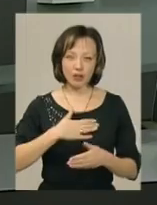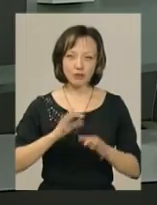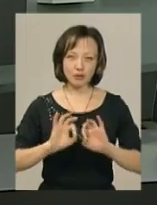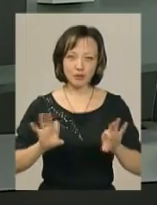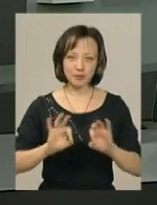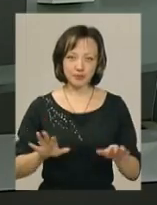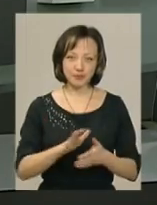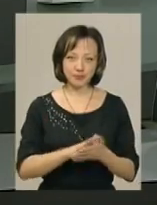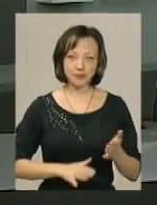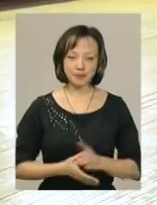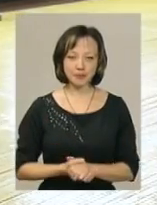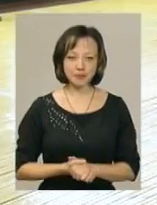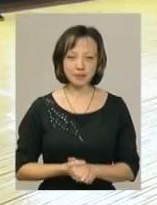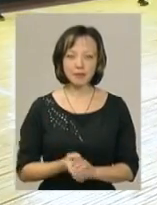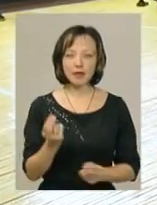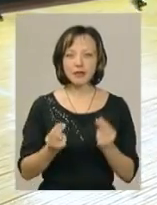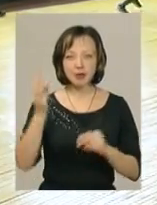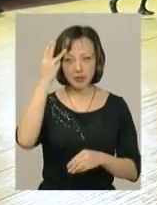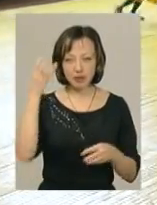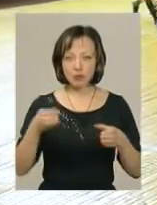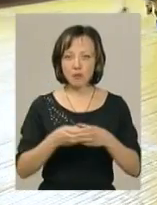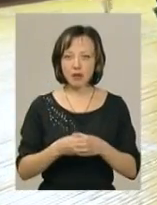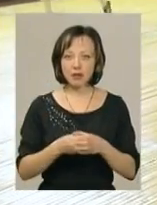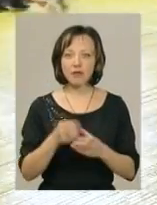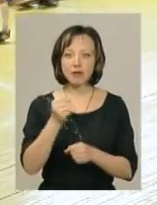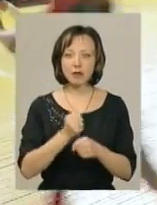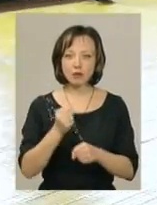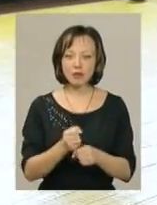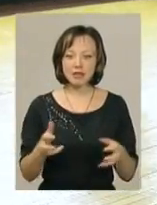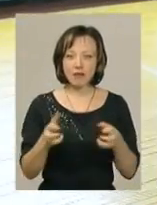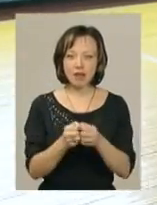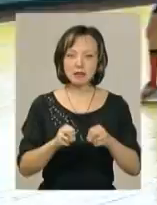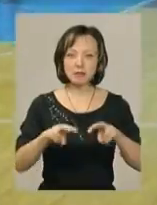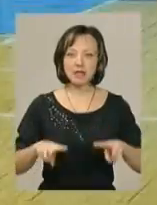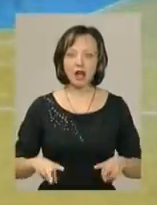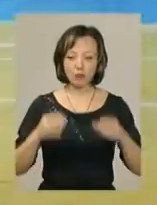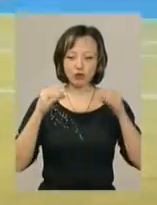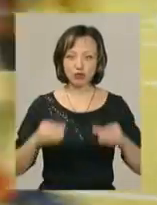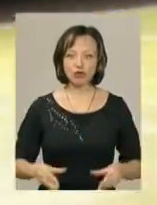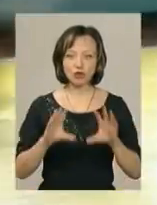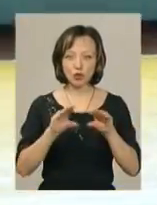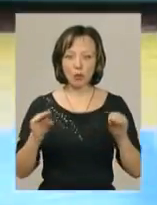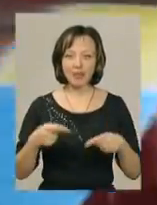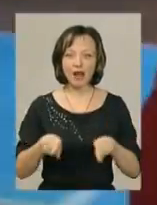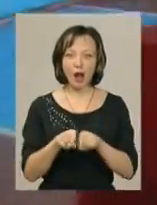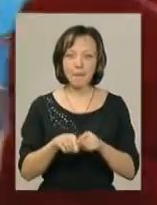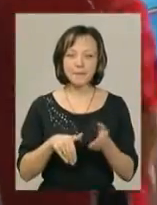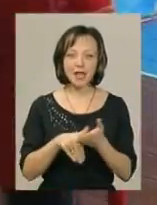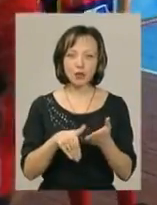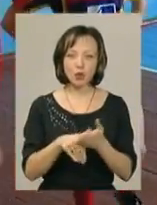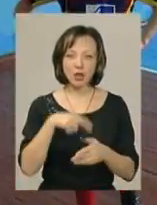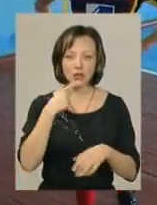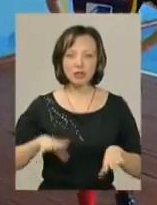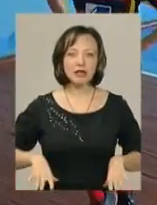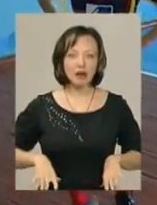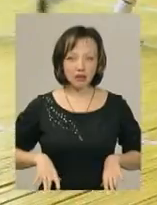знімальна група. Гравці хмельницького буревісника відпрацьовують захвати зі спеціальним щитом. Така методика, за словами тренера гравців